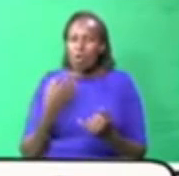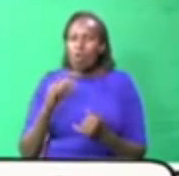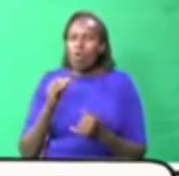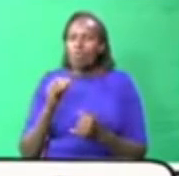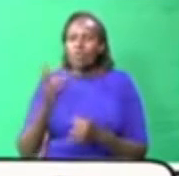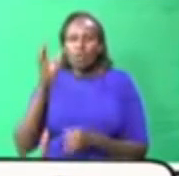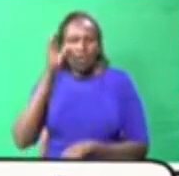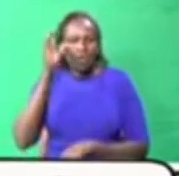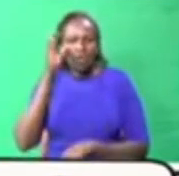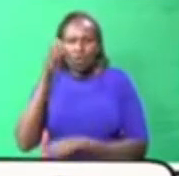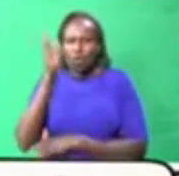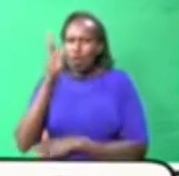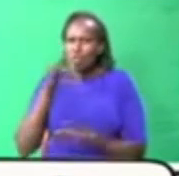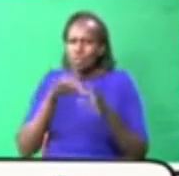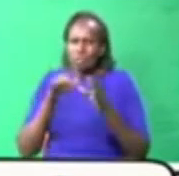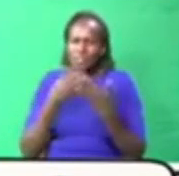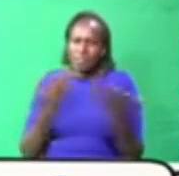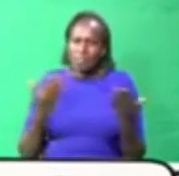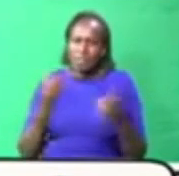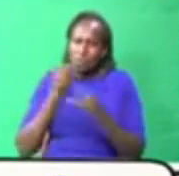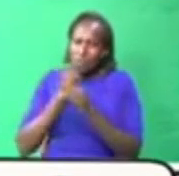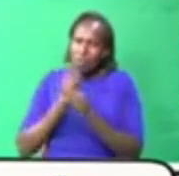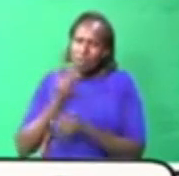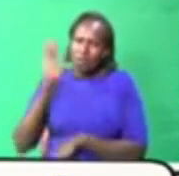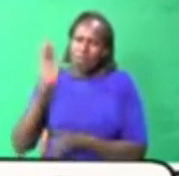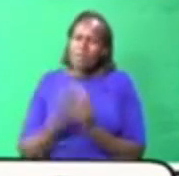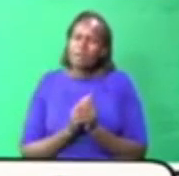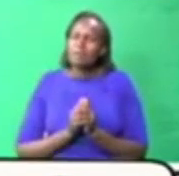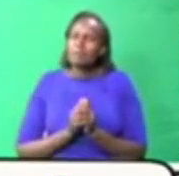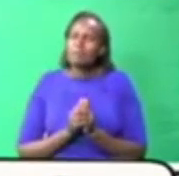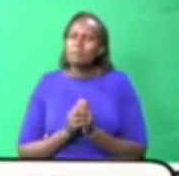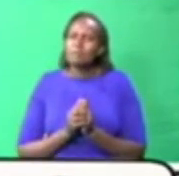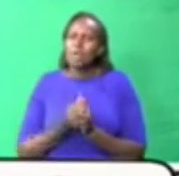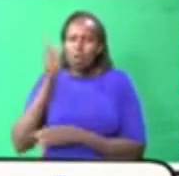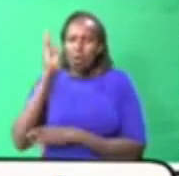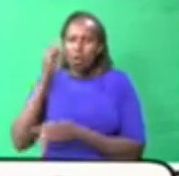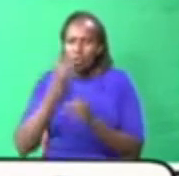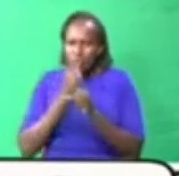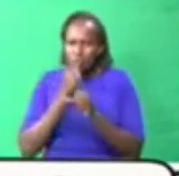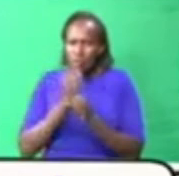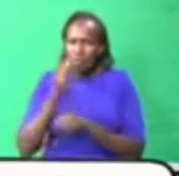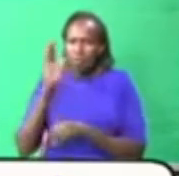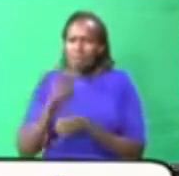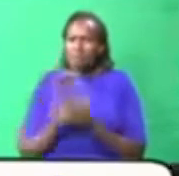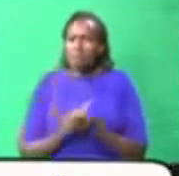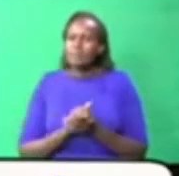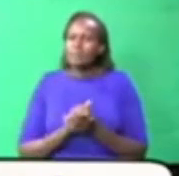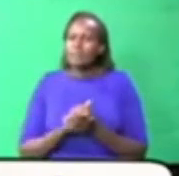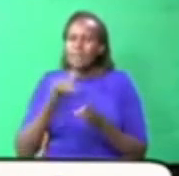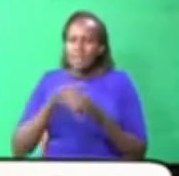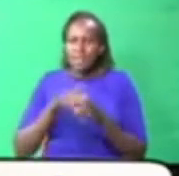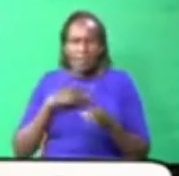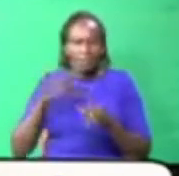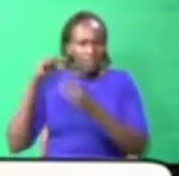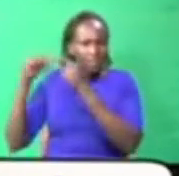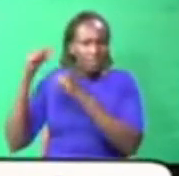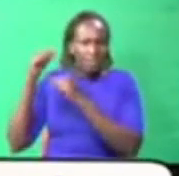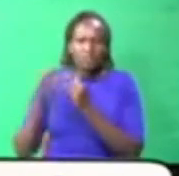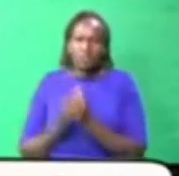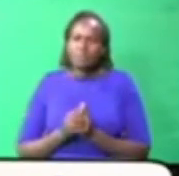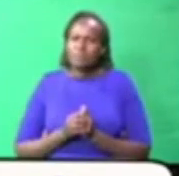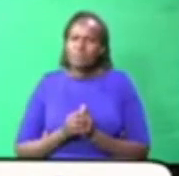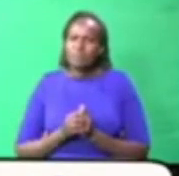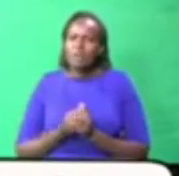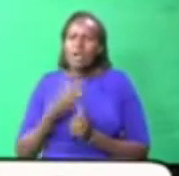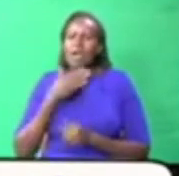God is doing. He is doing his work, his strange work. He is doing his work, his alien work in our generation.